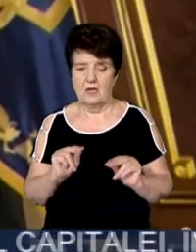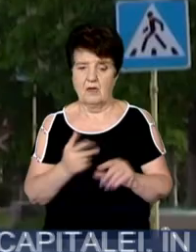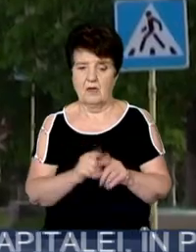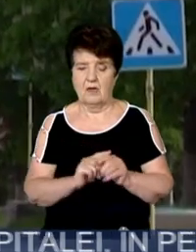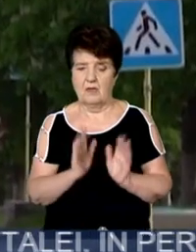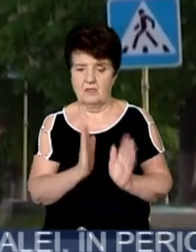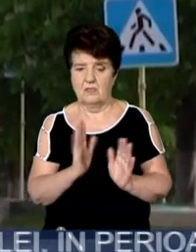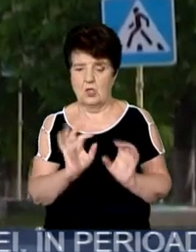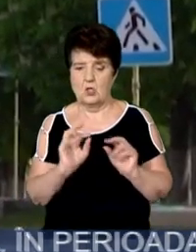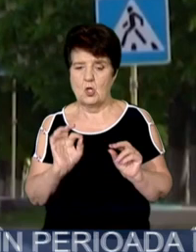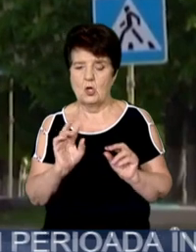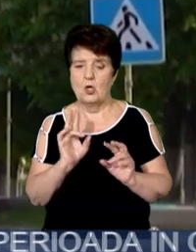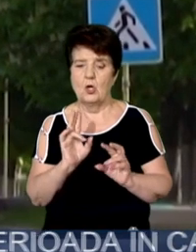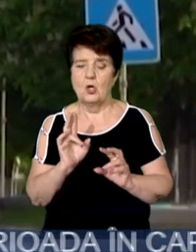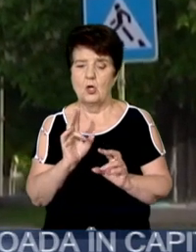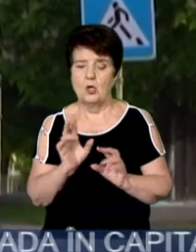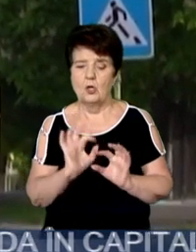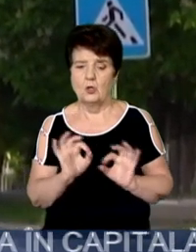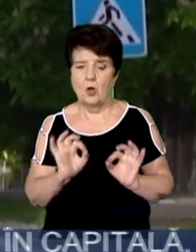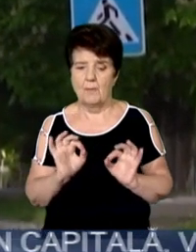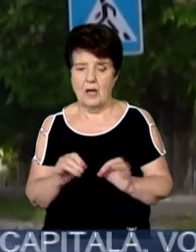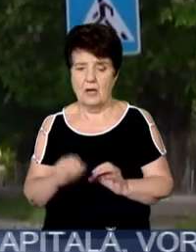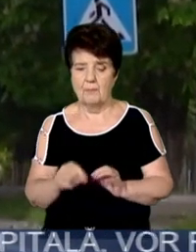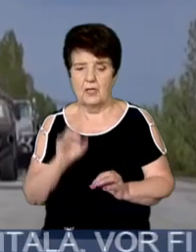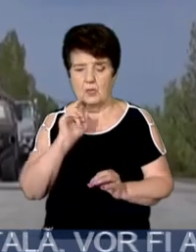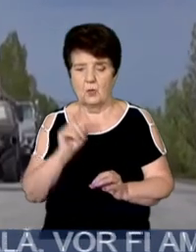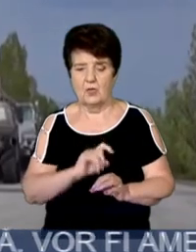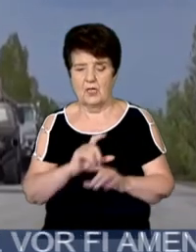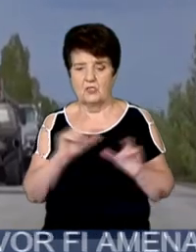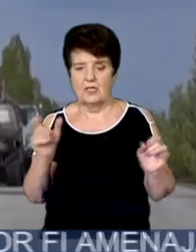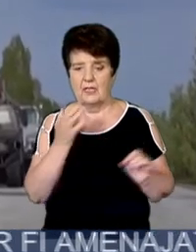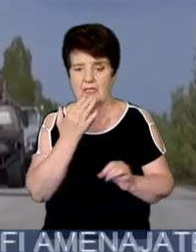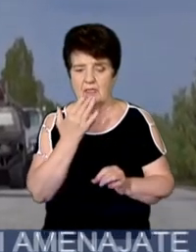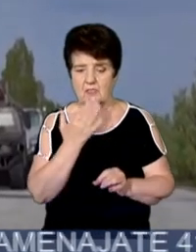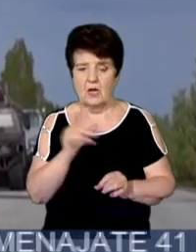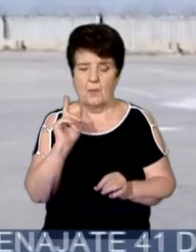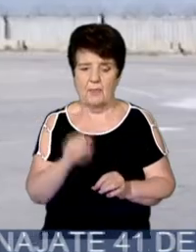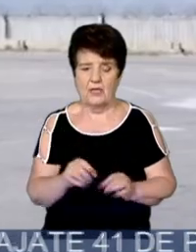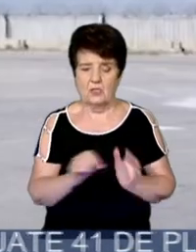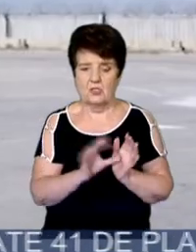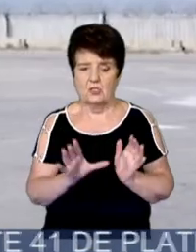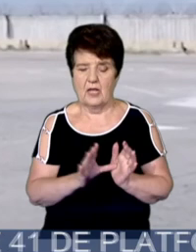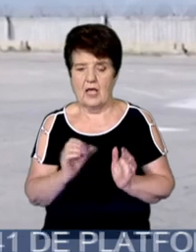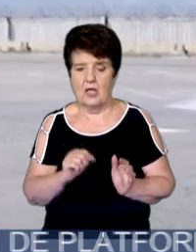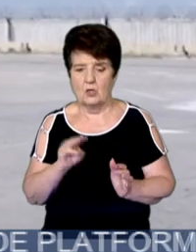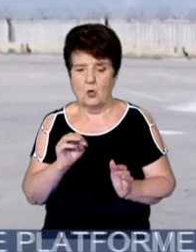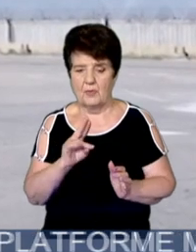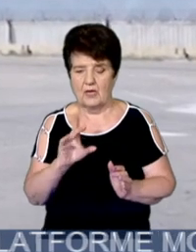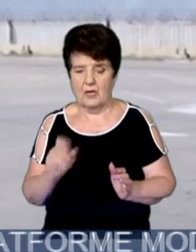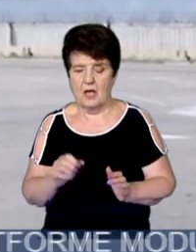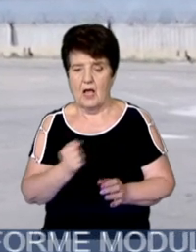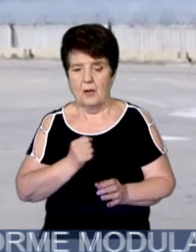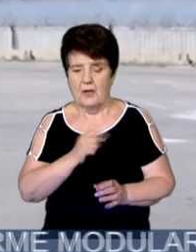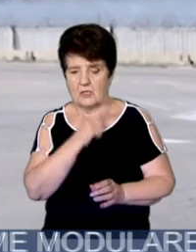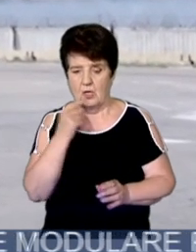normală pentru statul ucrainean, pentru comunitatea globală și pentru Agenția Internațională pentru Energie Atomică. Armata rusă trebuie să